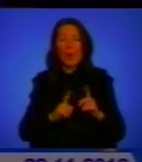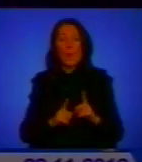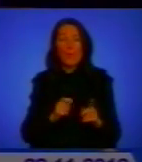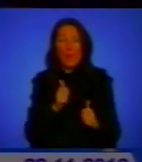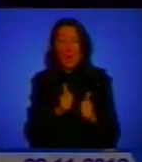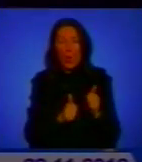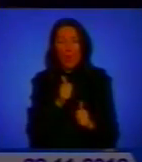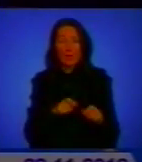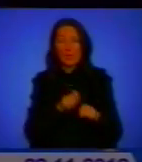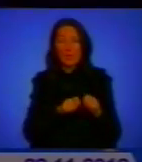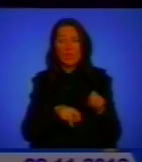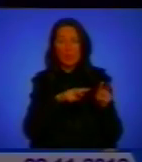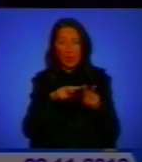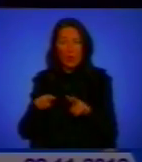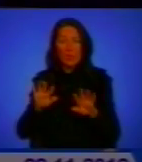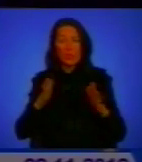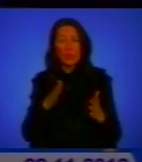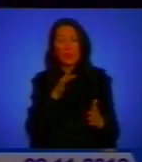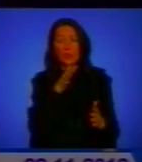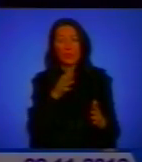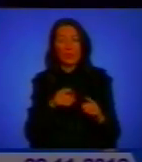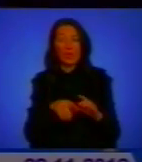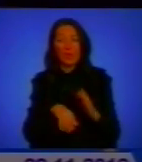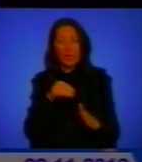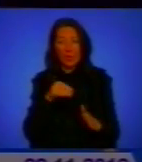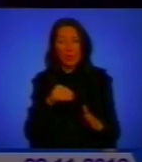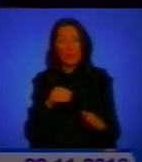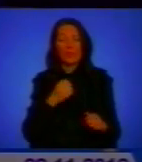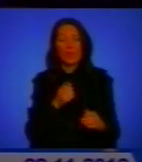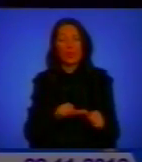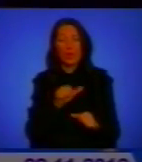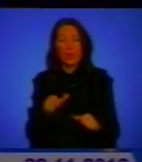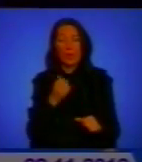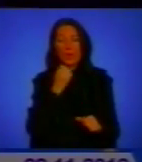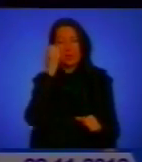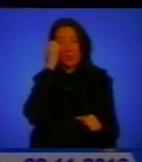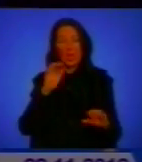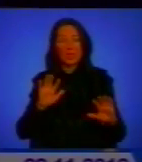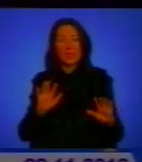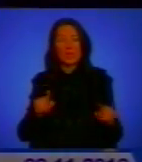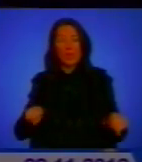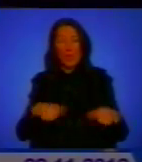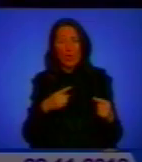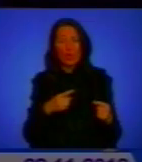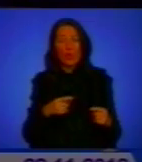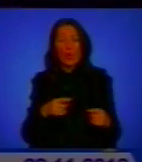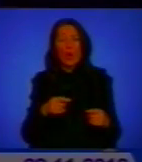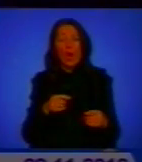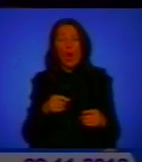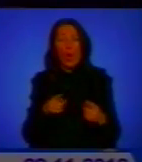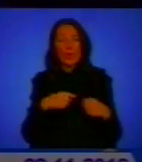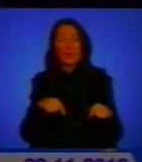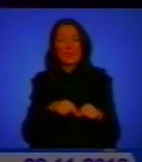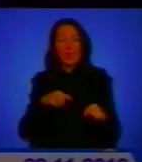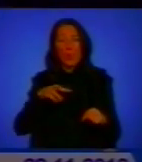протягом парламентських виборів у вітчизняному медіапросторі, зокрема, завдяки створеному при Держкомтелерадіо організаційно-моніторинговому